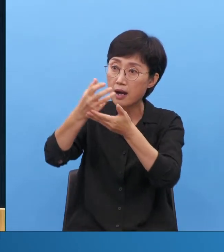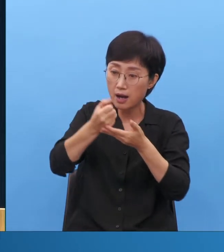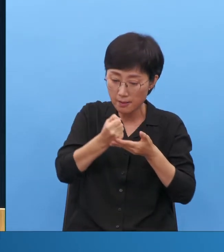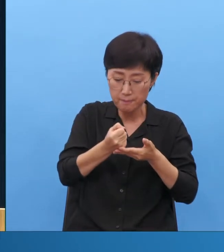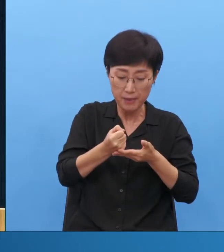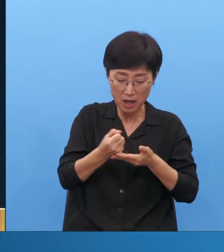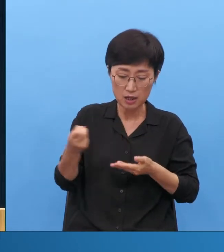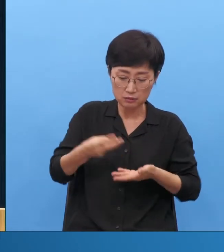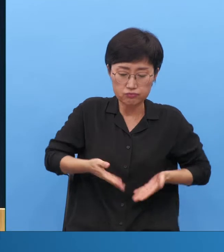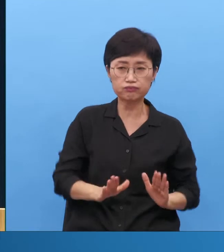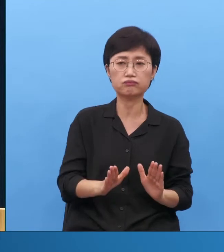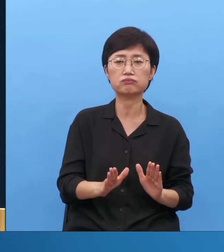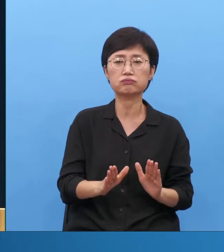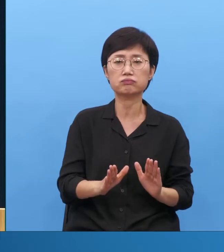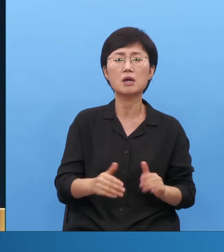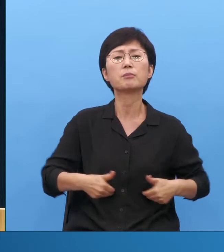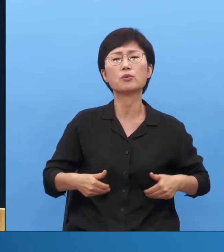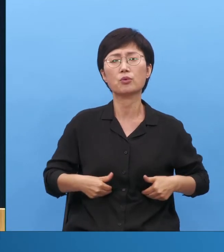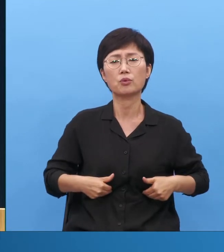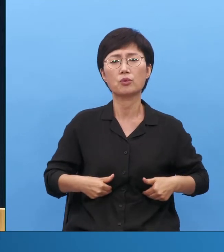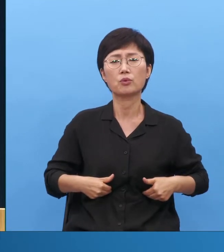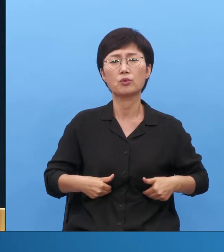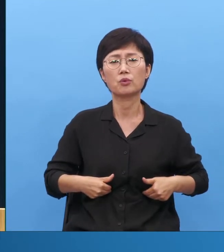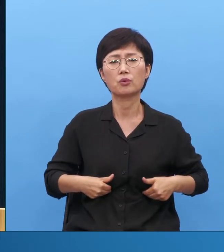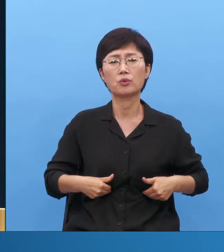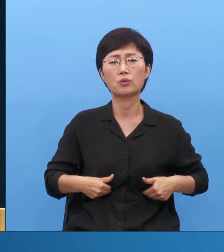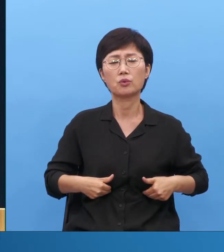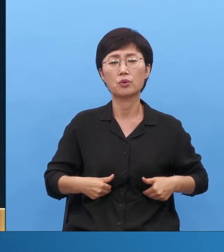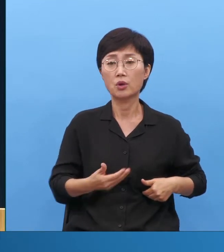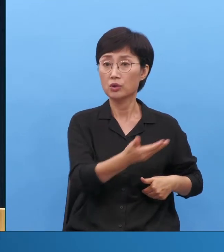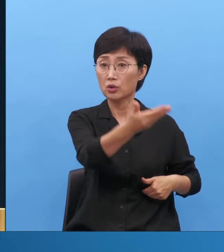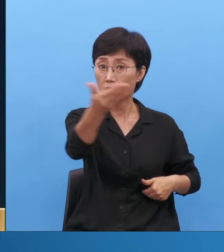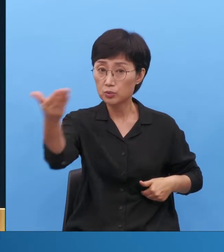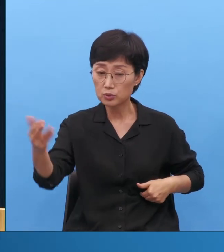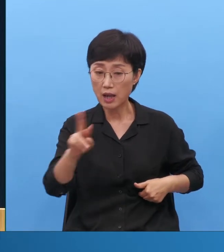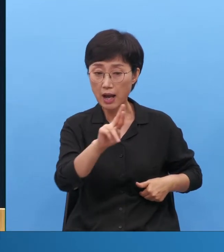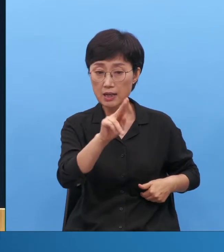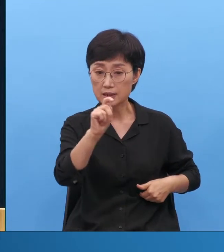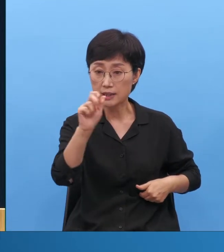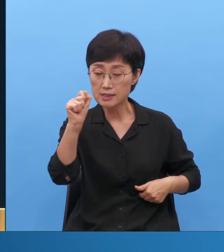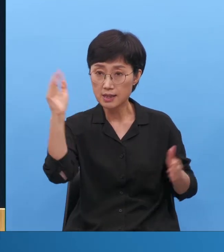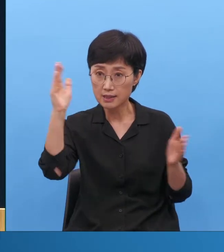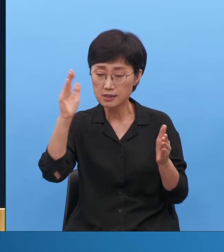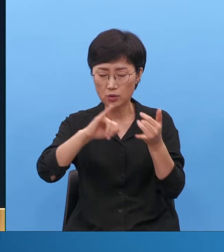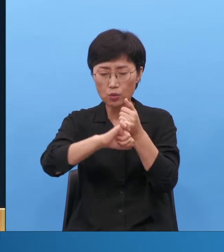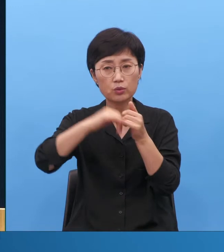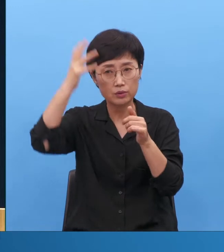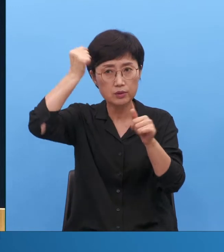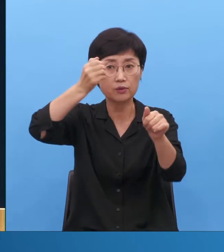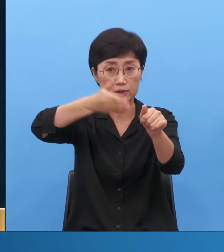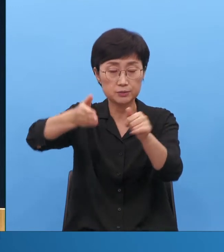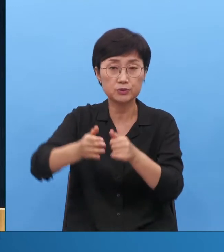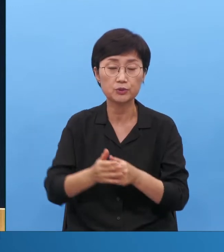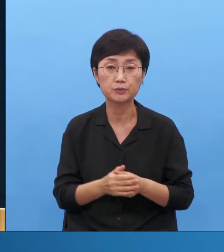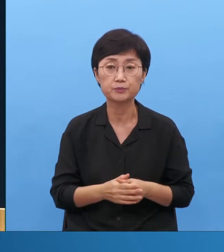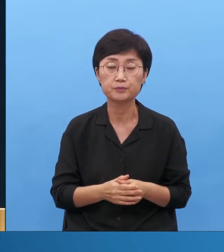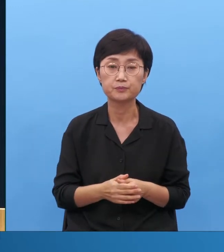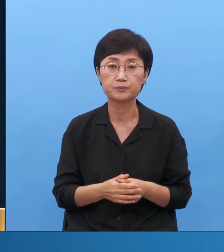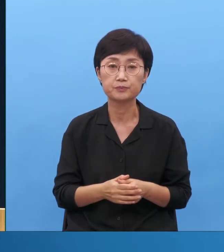from above as a child of God. RTS 꼭 기억해야 됩니다. RTS, you must remember. 내가 전에 얘기했잖아요. I said this before as